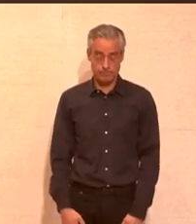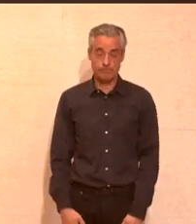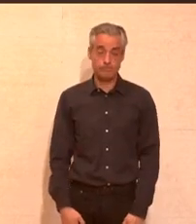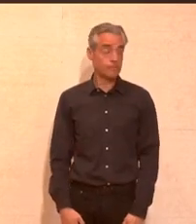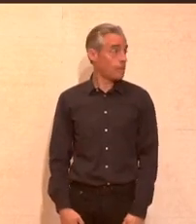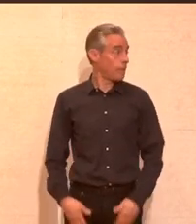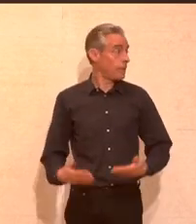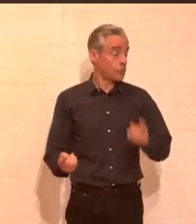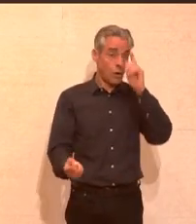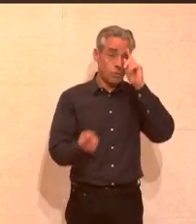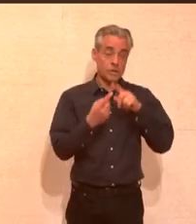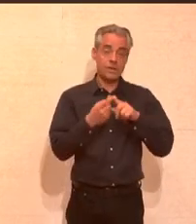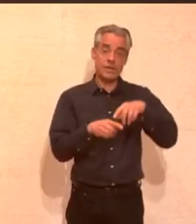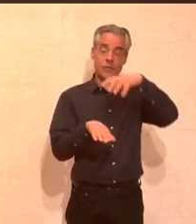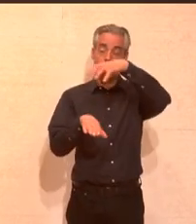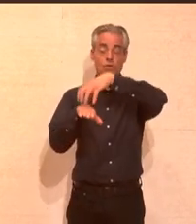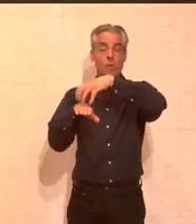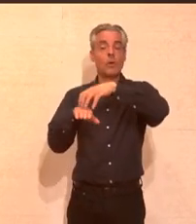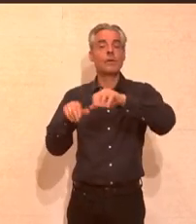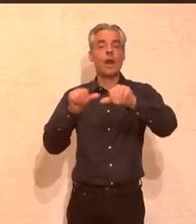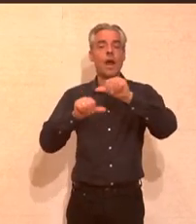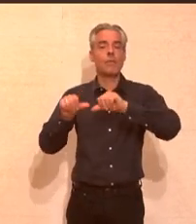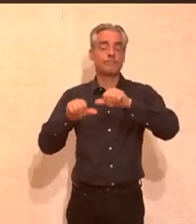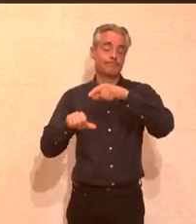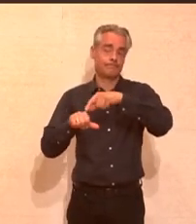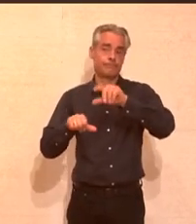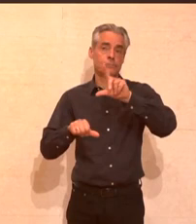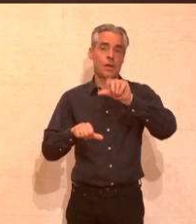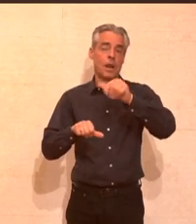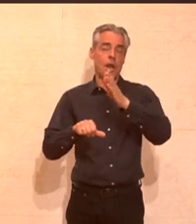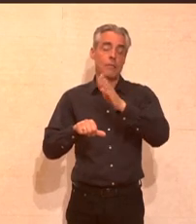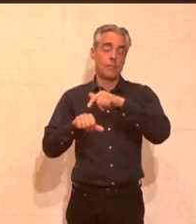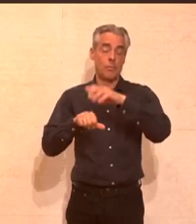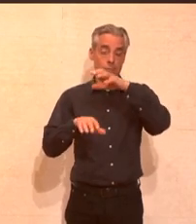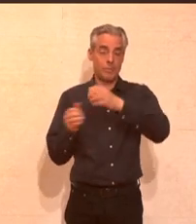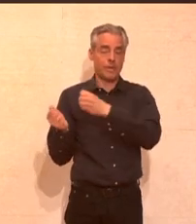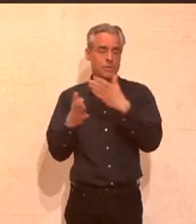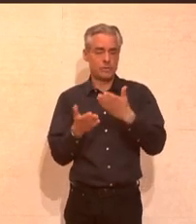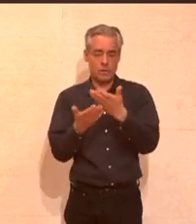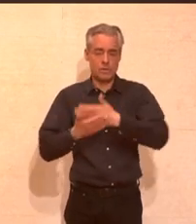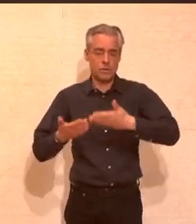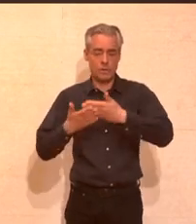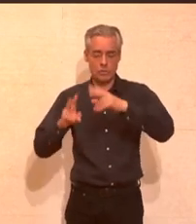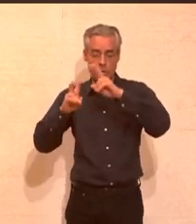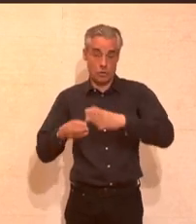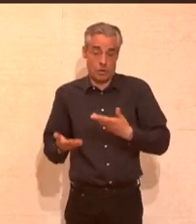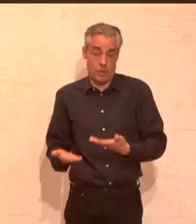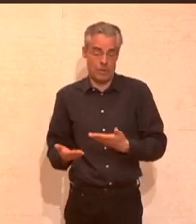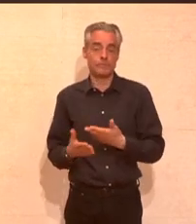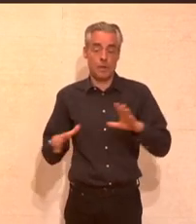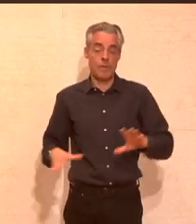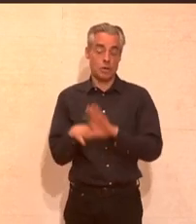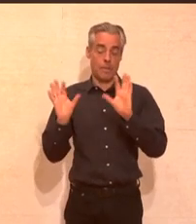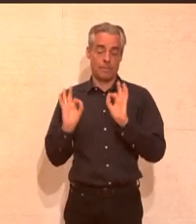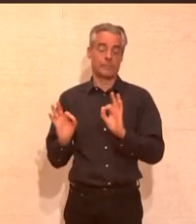Et l'objectif de Lab Sorbonne, il est bien aussi de présenter un état des recherches, rejoignant ainsi ce